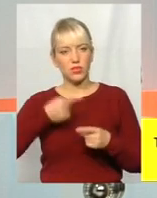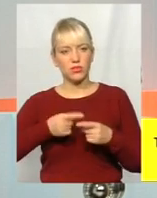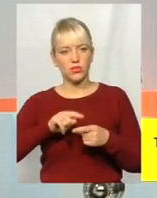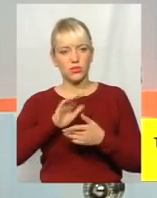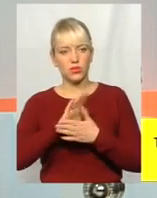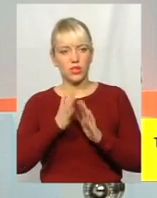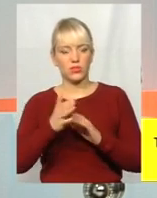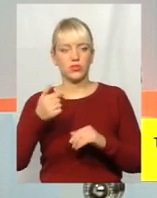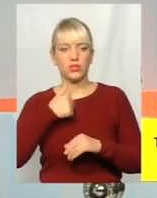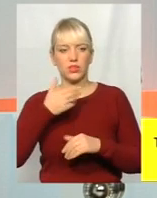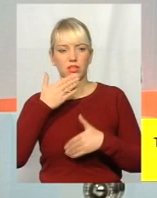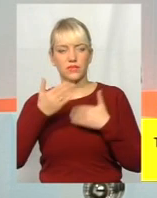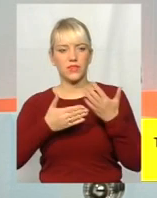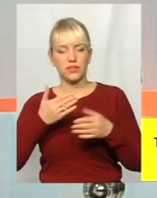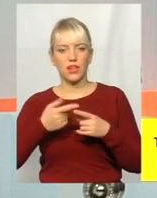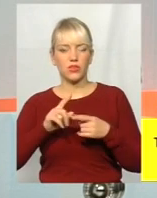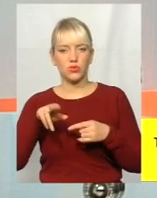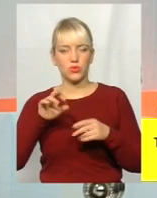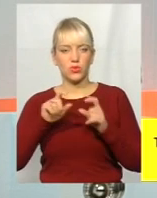я звертаюсь до певних інституцій,